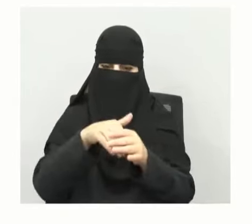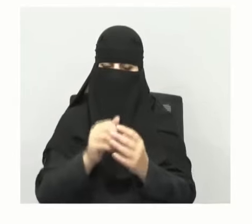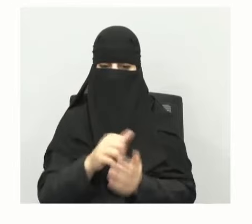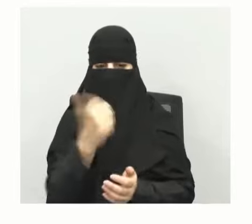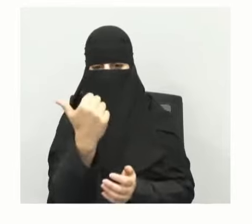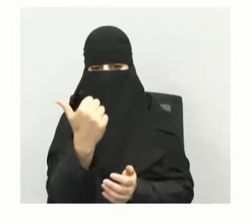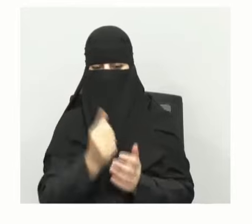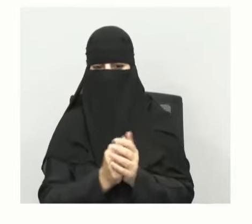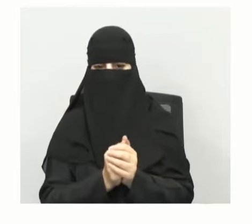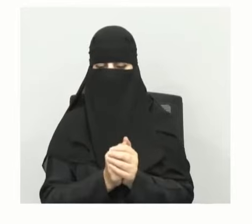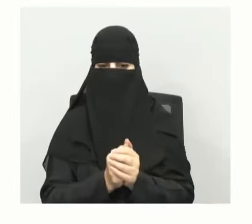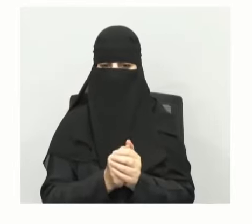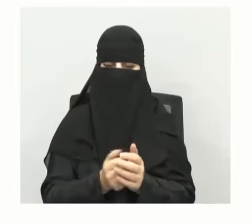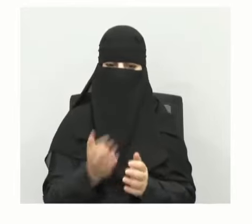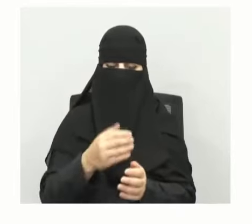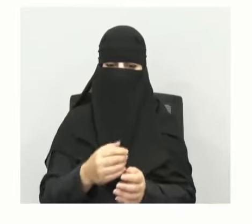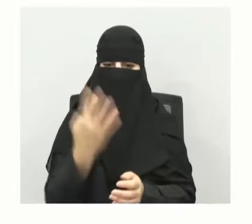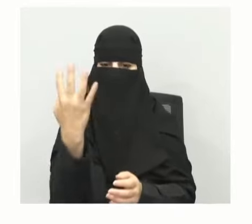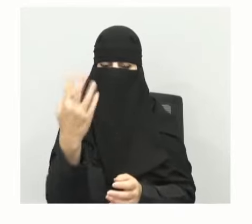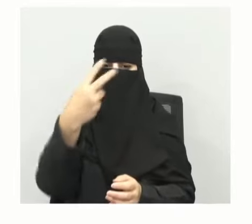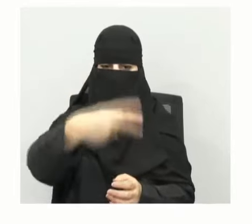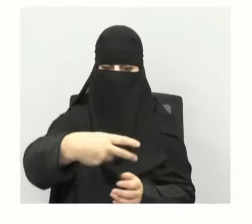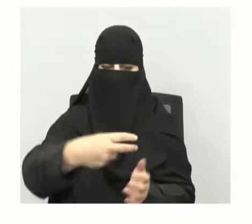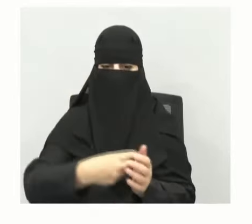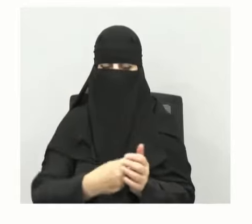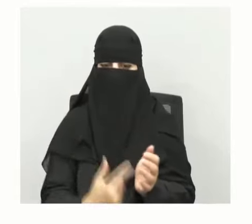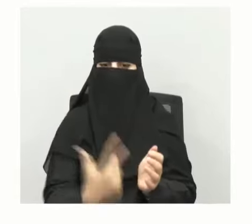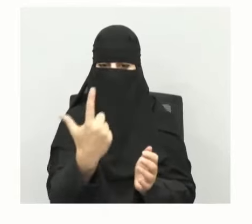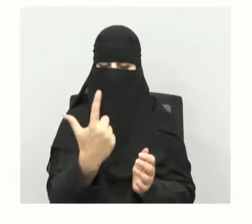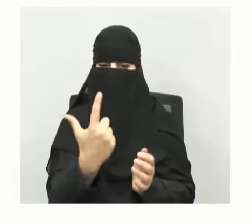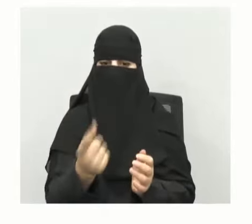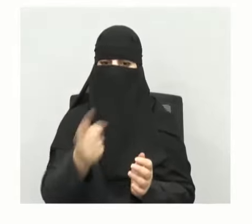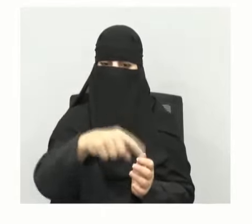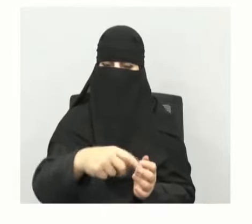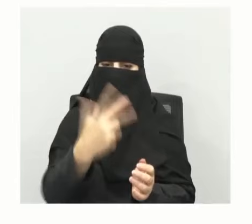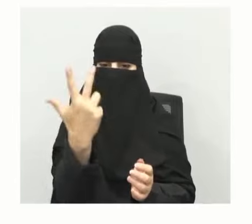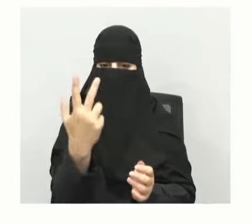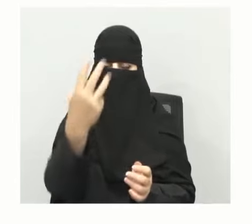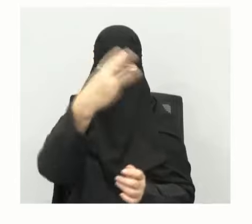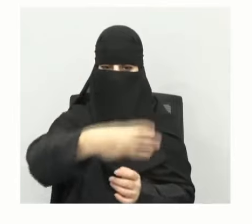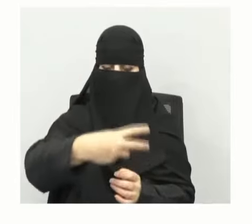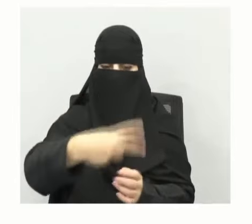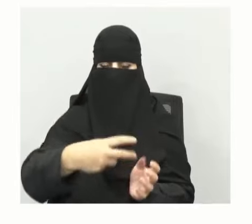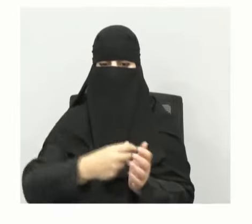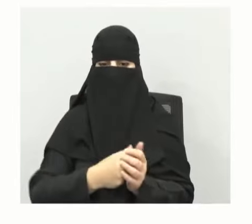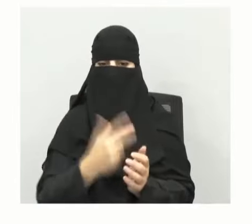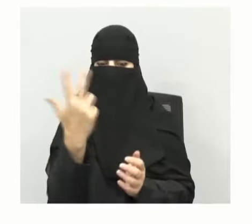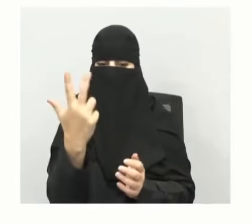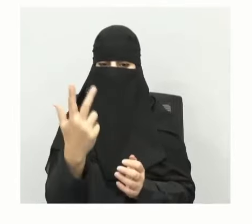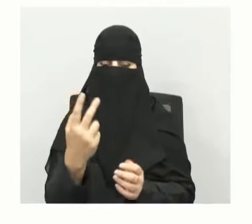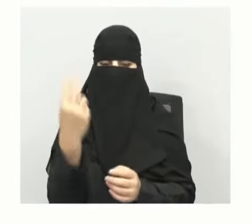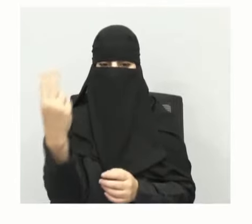سته اصبحت 24 سبعه اصبحت 28 ثمانيه اصبحت